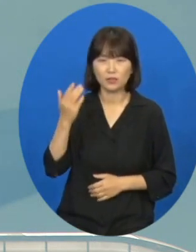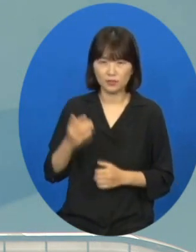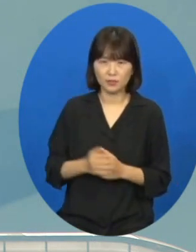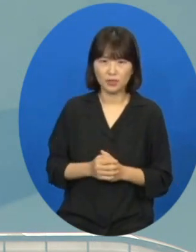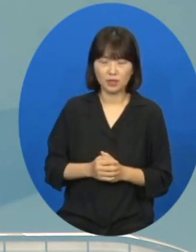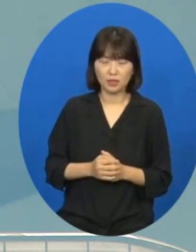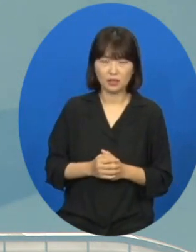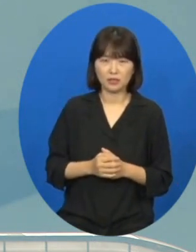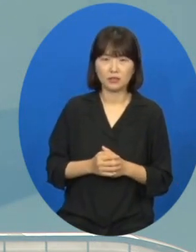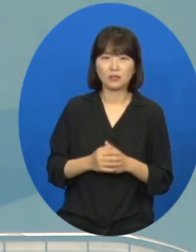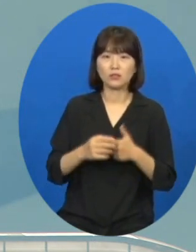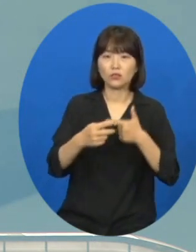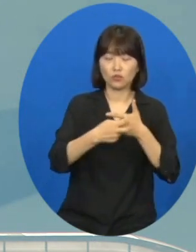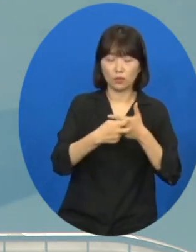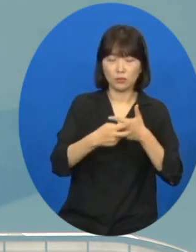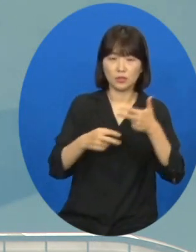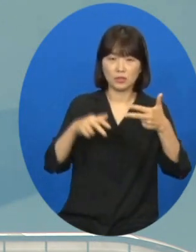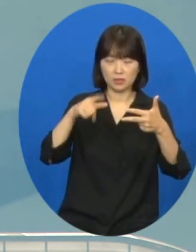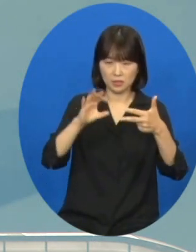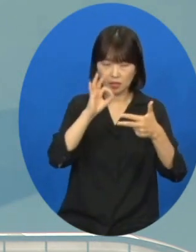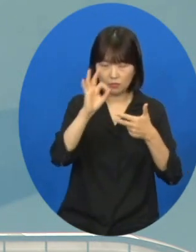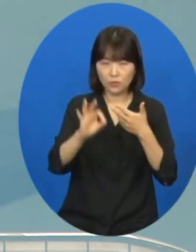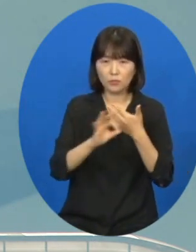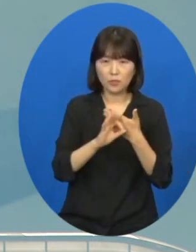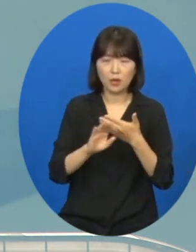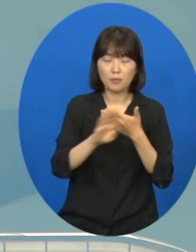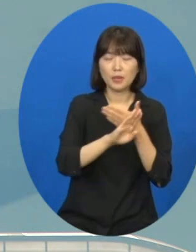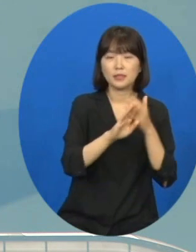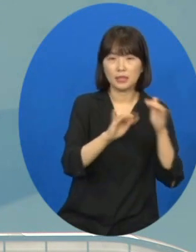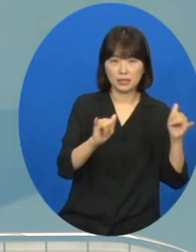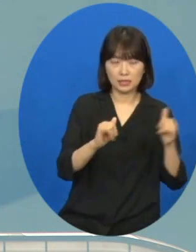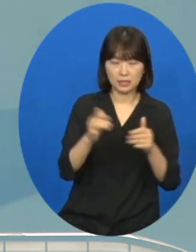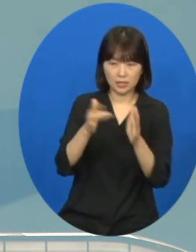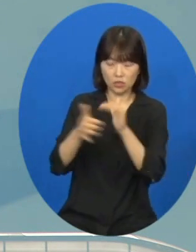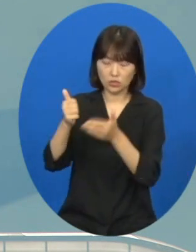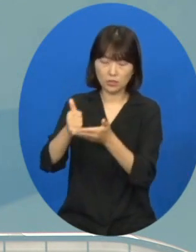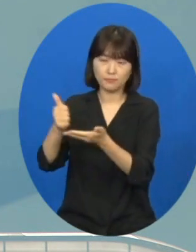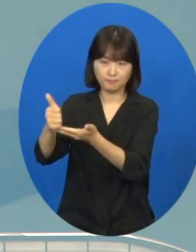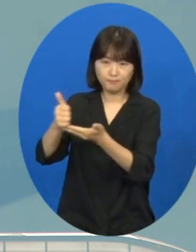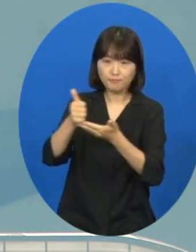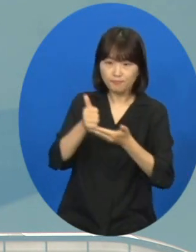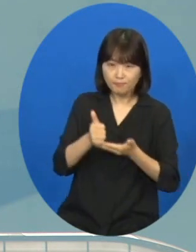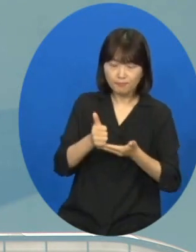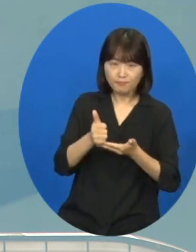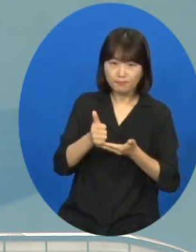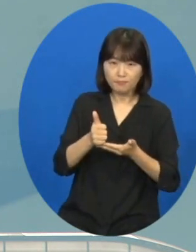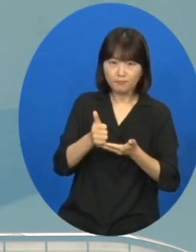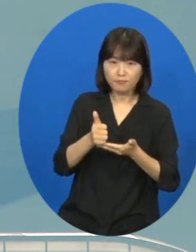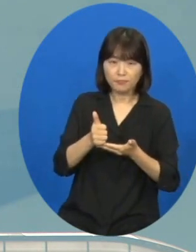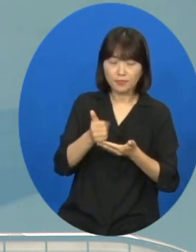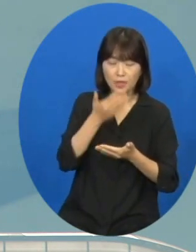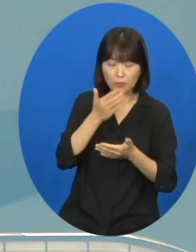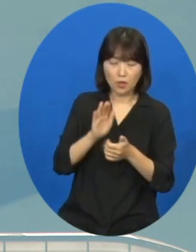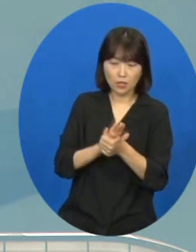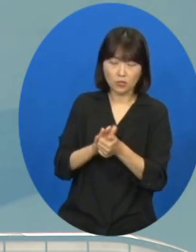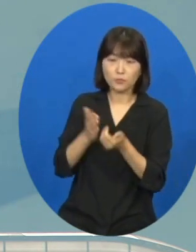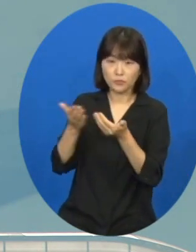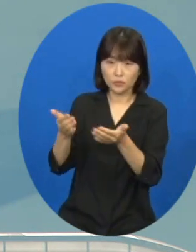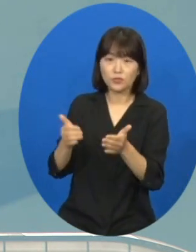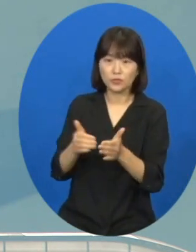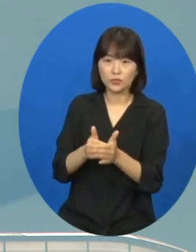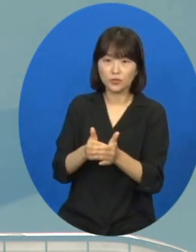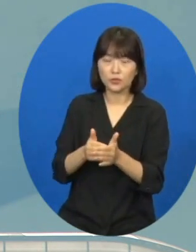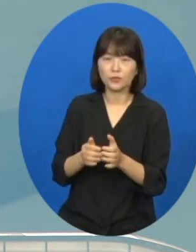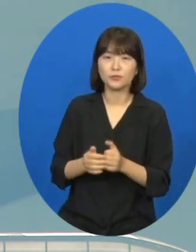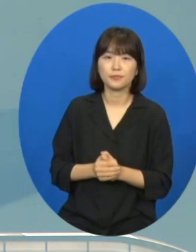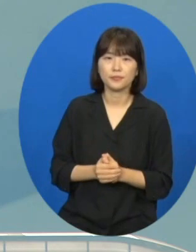누가복음 7장에 보면 한 바리새인이 예수님을 초청하여 식사 대접을 했습니다. 그러니까 식사 대접을